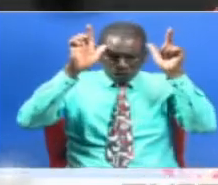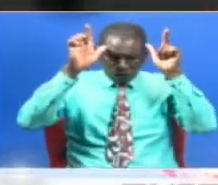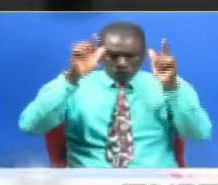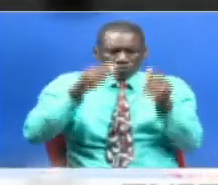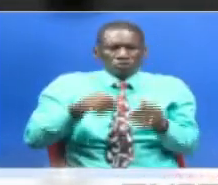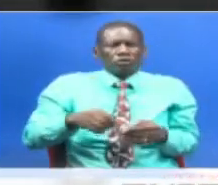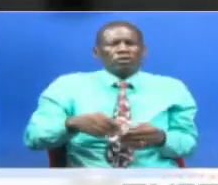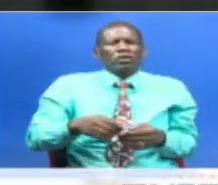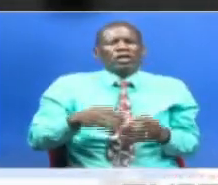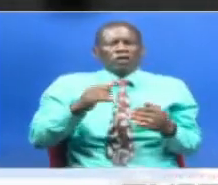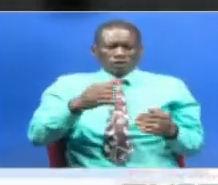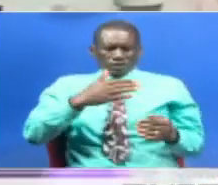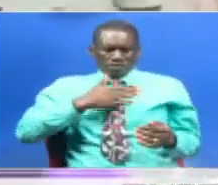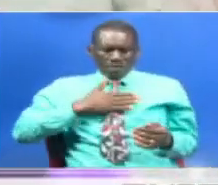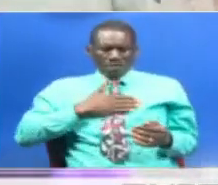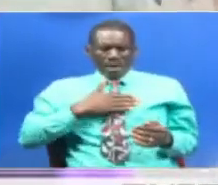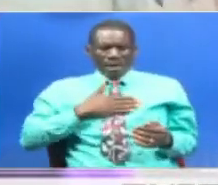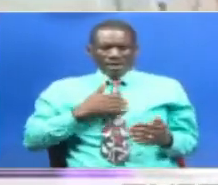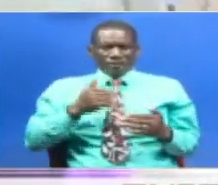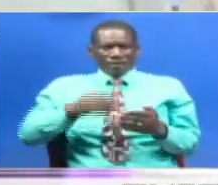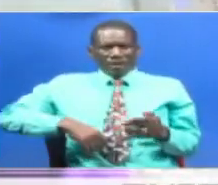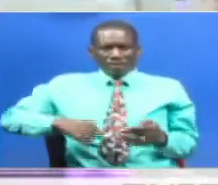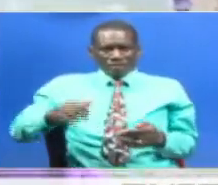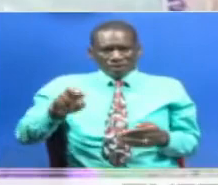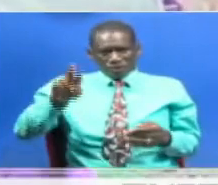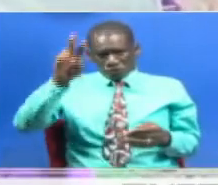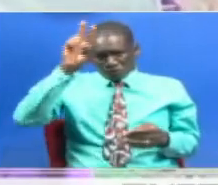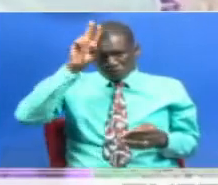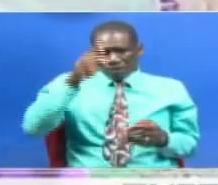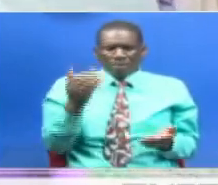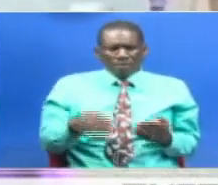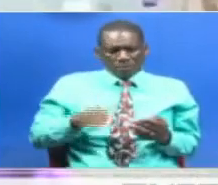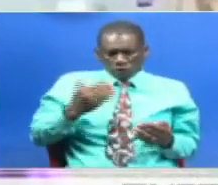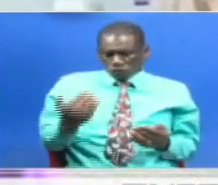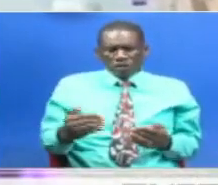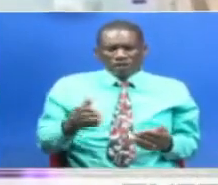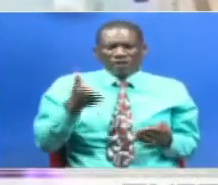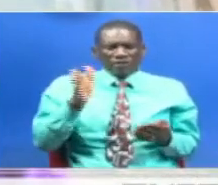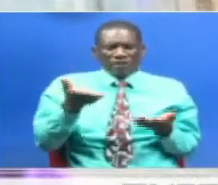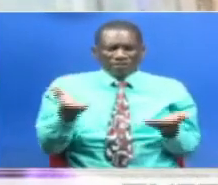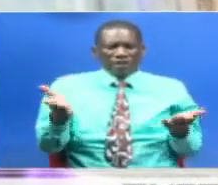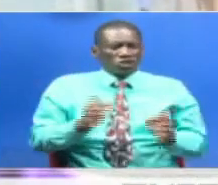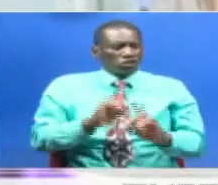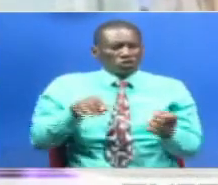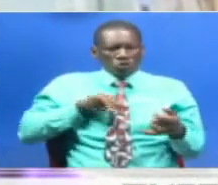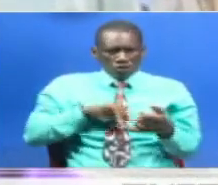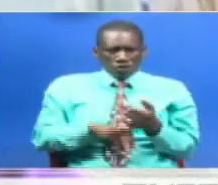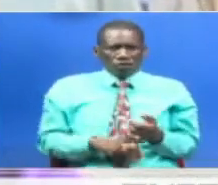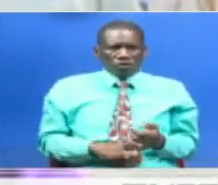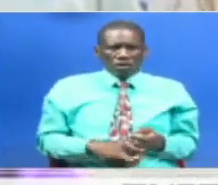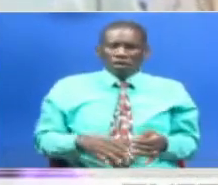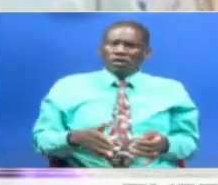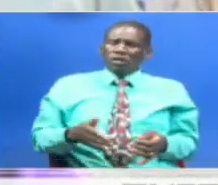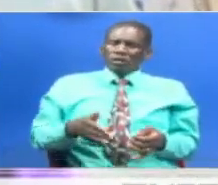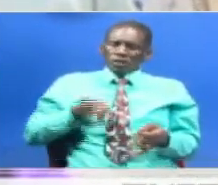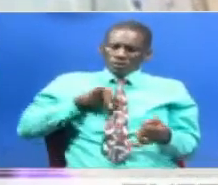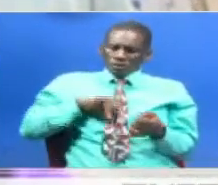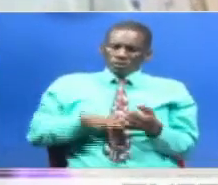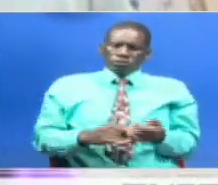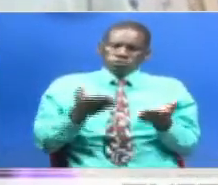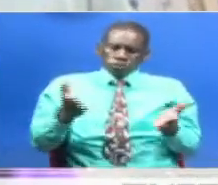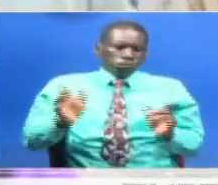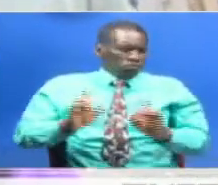sasa atakuwa yangu binafsi. Maybe watoto ndio property yake, sio bibi. Bibi ni property, sio property